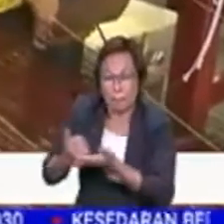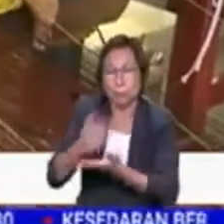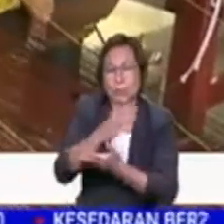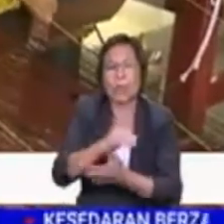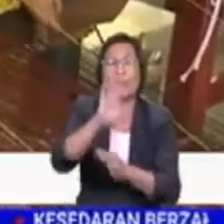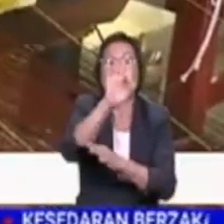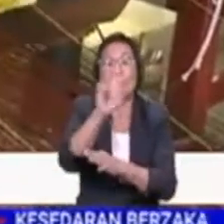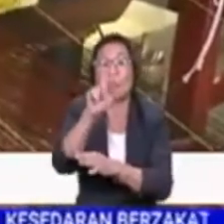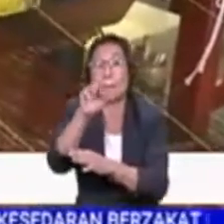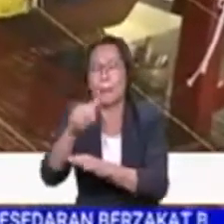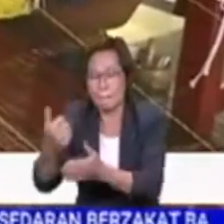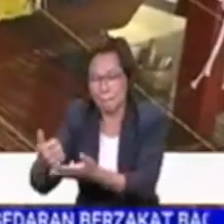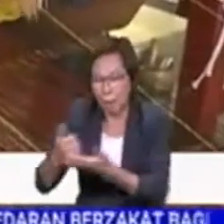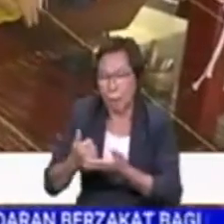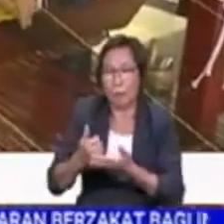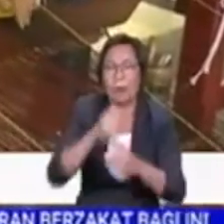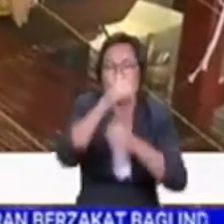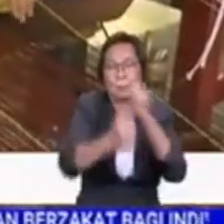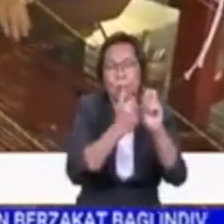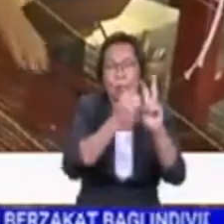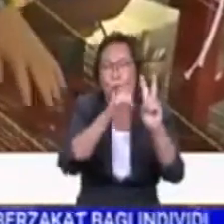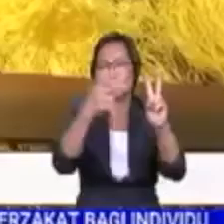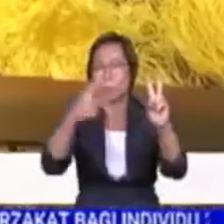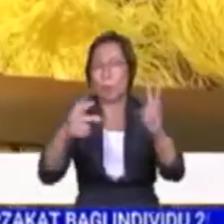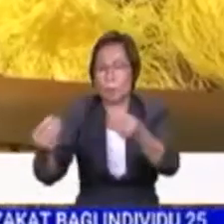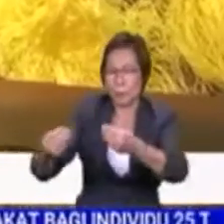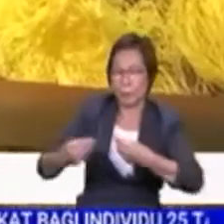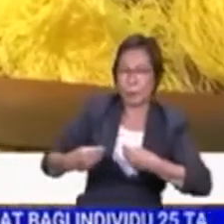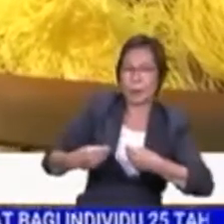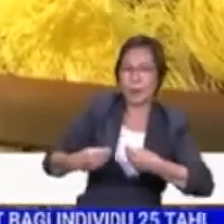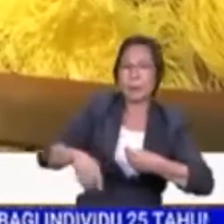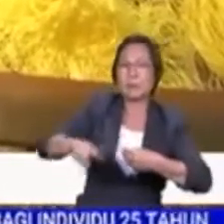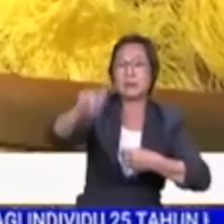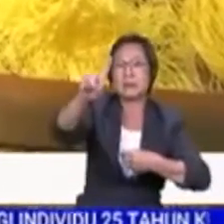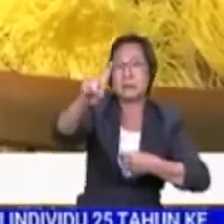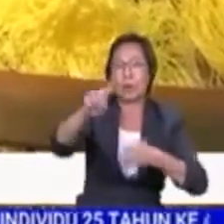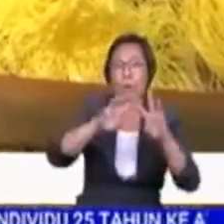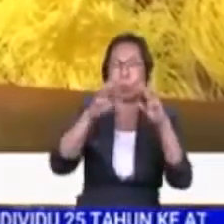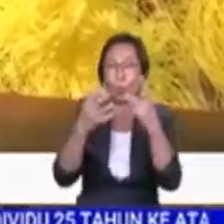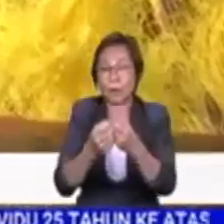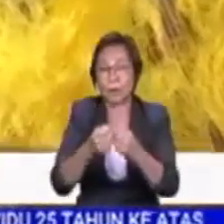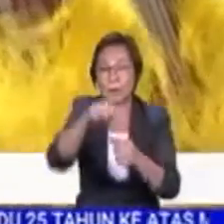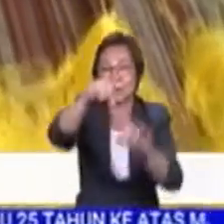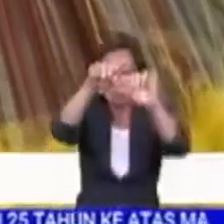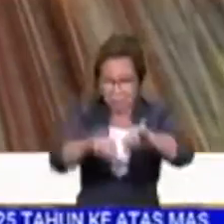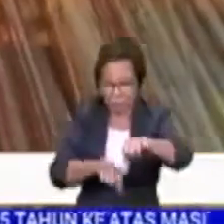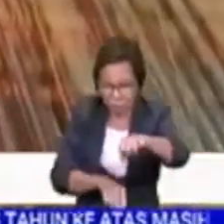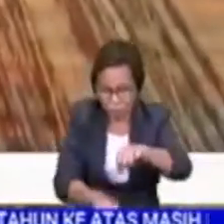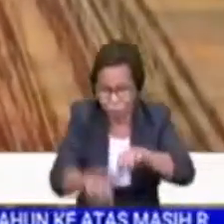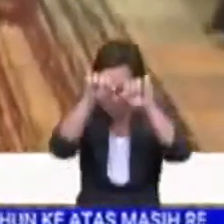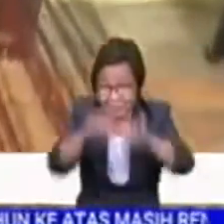pihak Pharma membantu saya pada 2017 dengan memberi saya sebuah bengkel tenun songket.